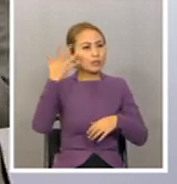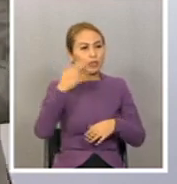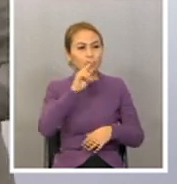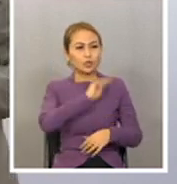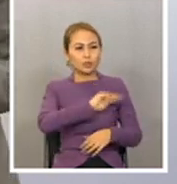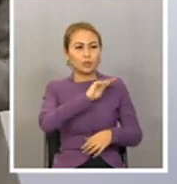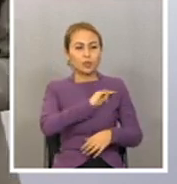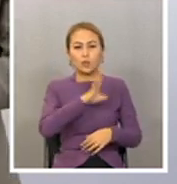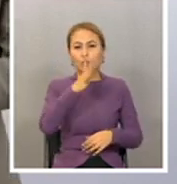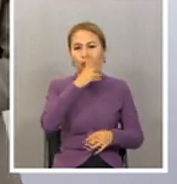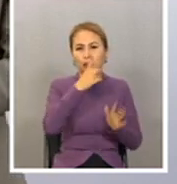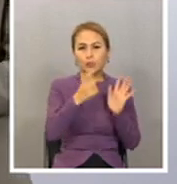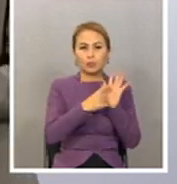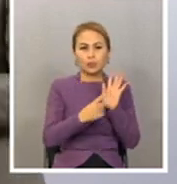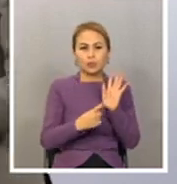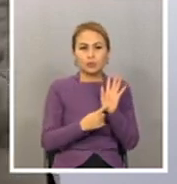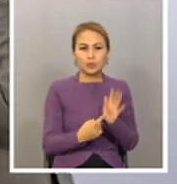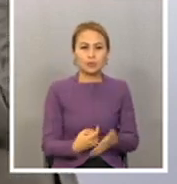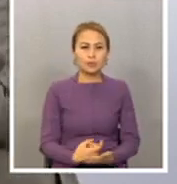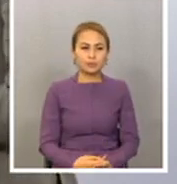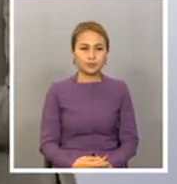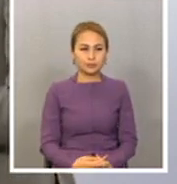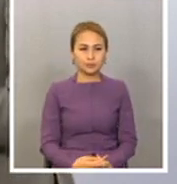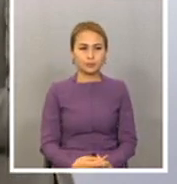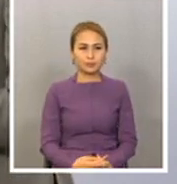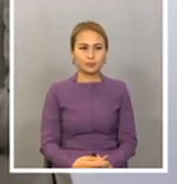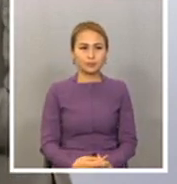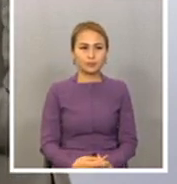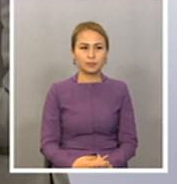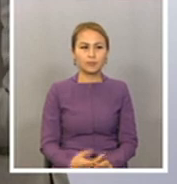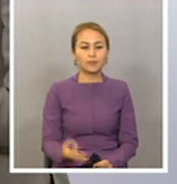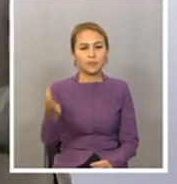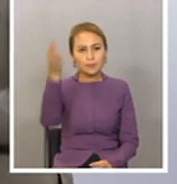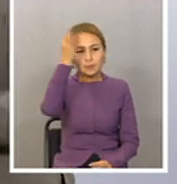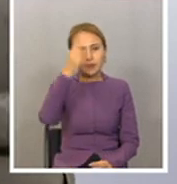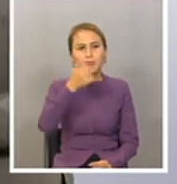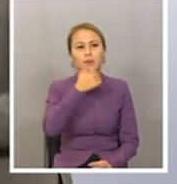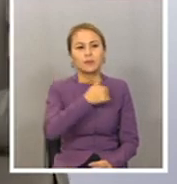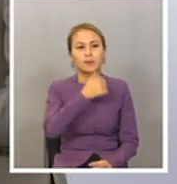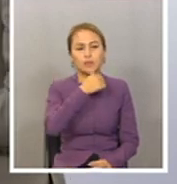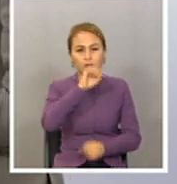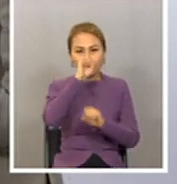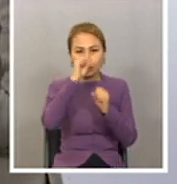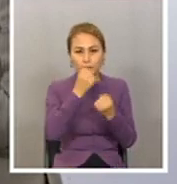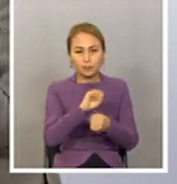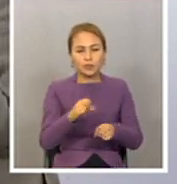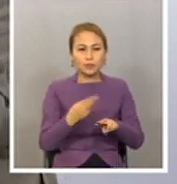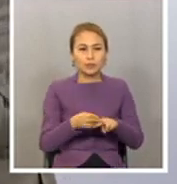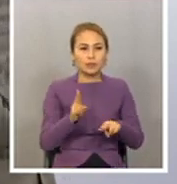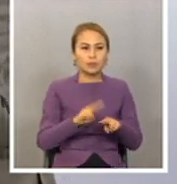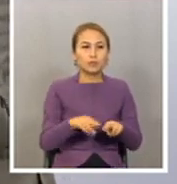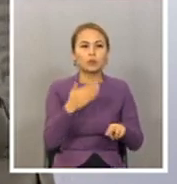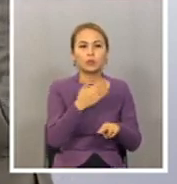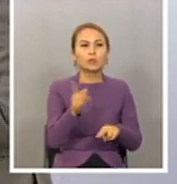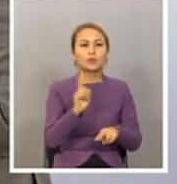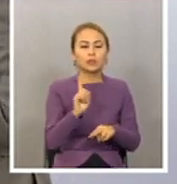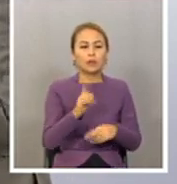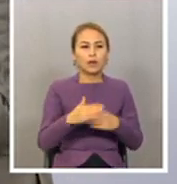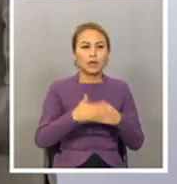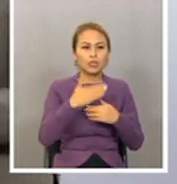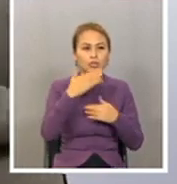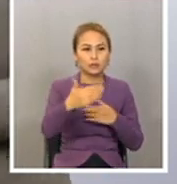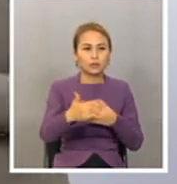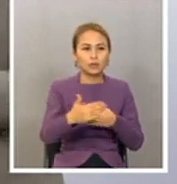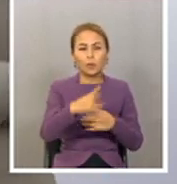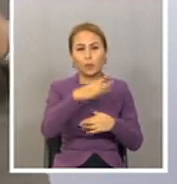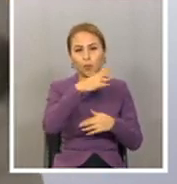жұмысты уақытқа бөлеміз. Есімізге түсірейікші балалар. Жылдамдық дегеніміз ол не еді?